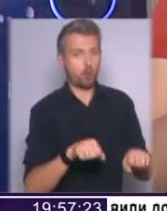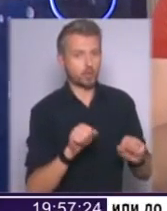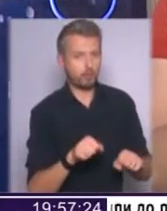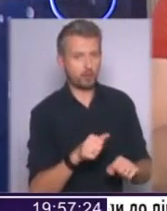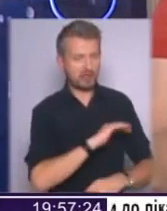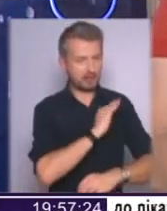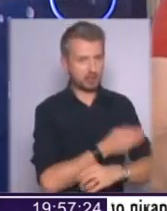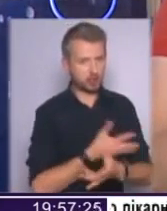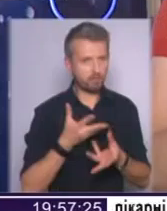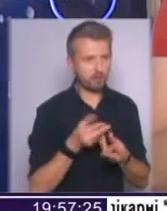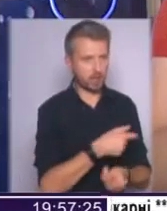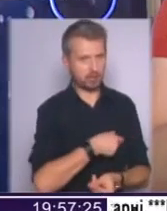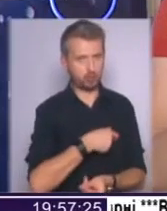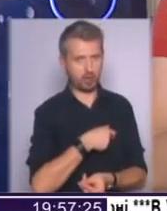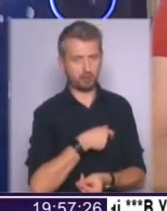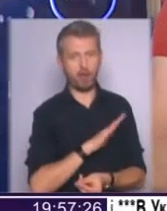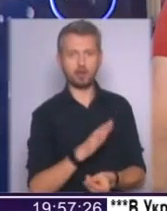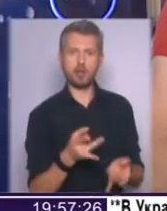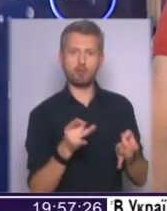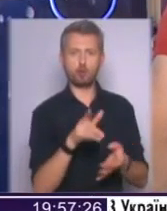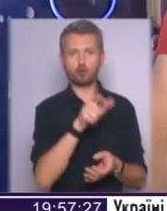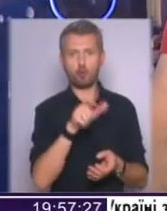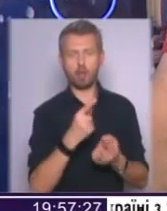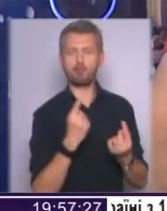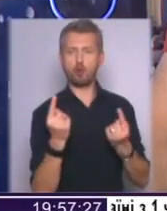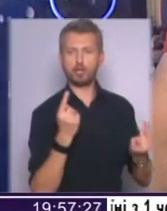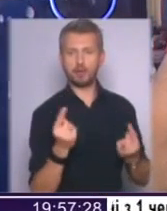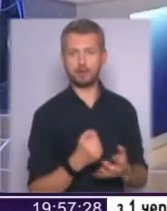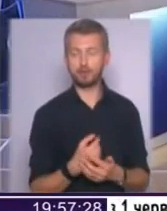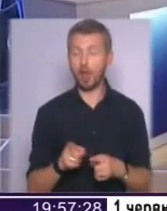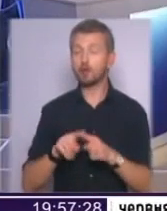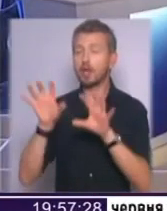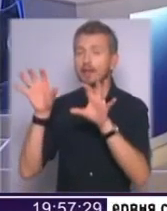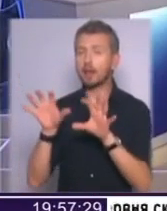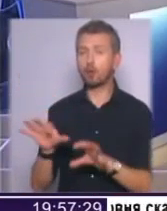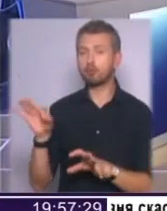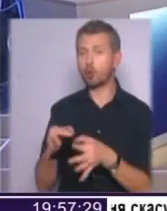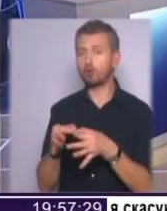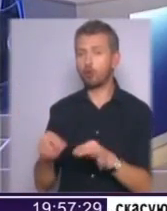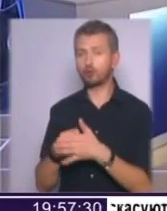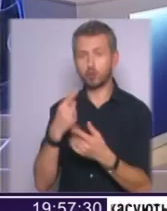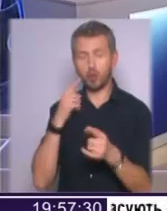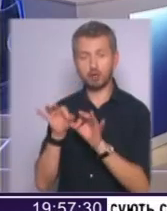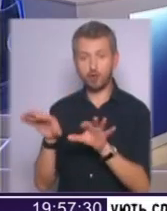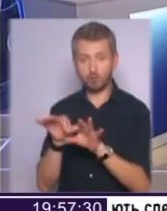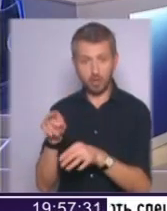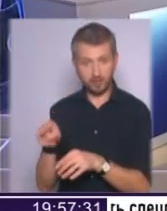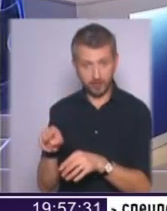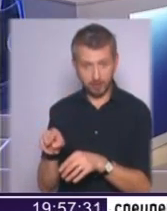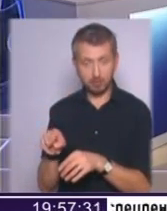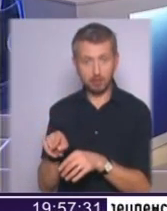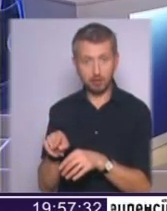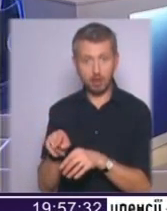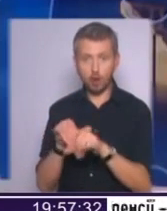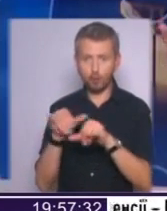сильніше впливати на депутатів, аніж просто громадяни поодинці. А ось цей закон про доступ до інформації, він розповсюджується